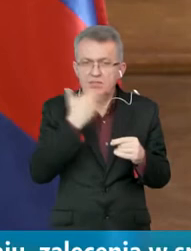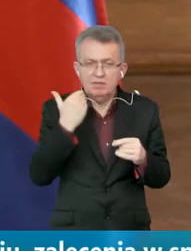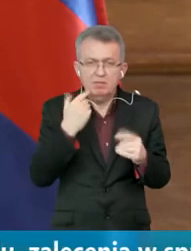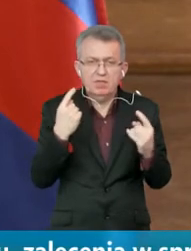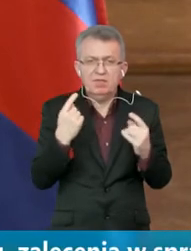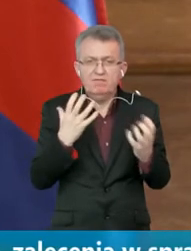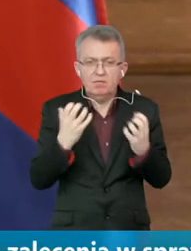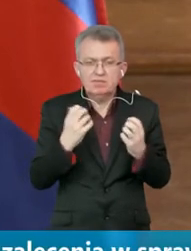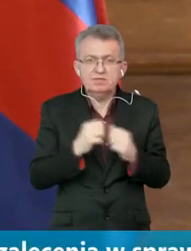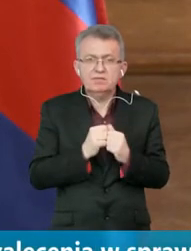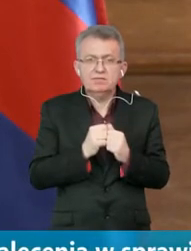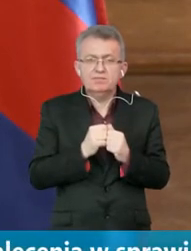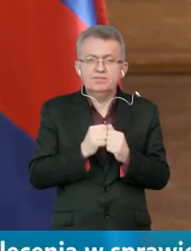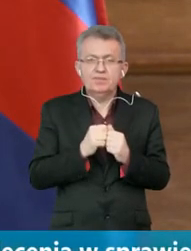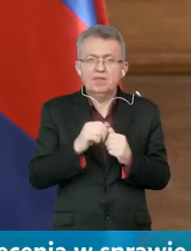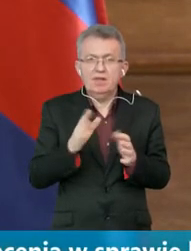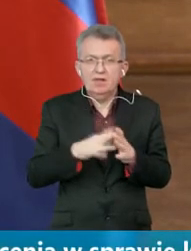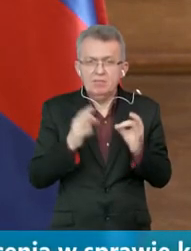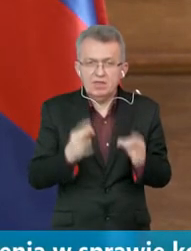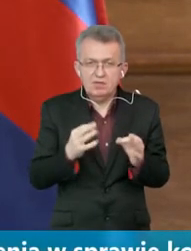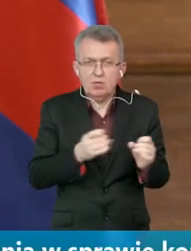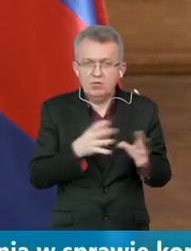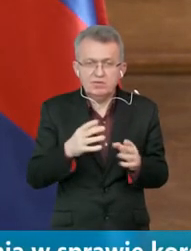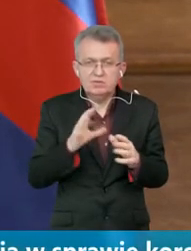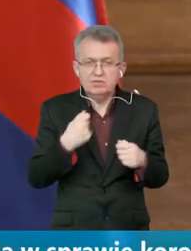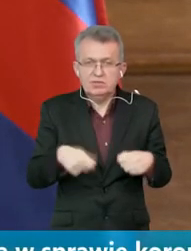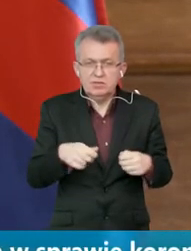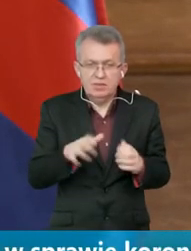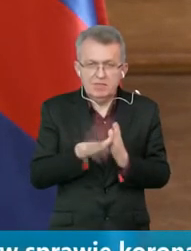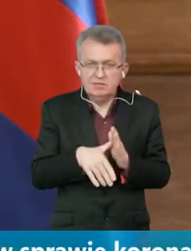informacji na bieżąco z samego Szczecina.